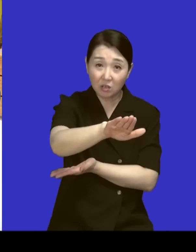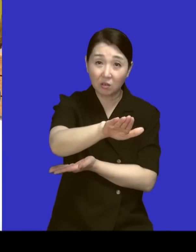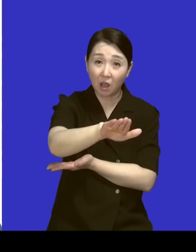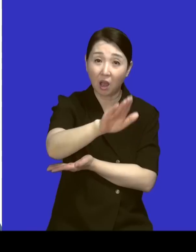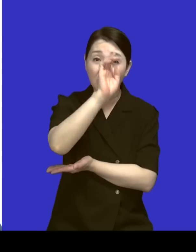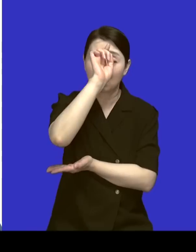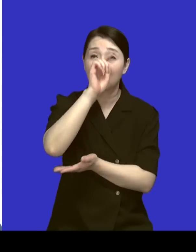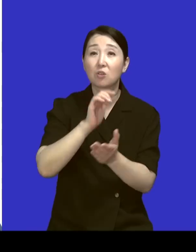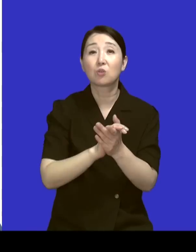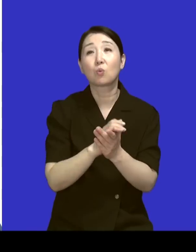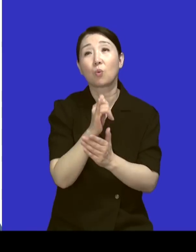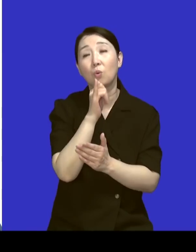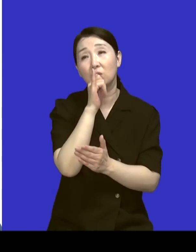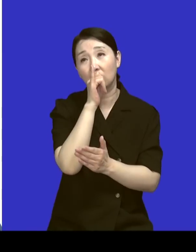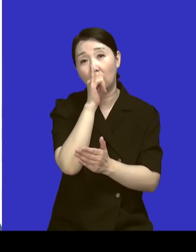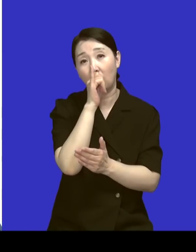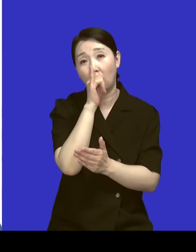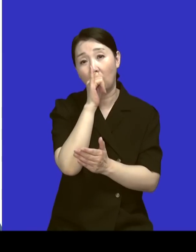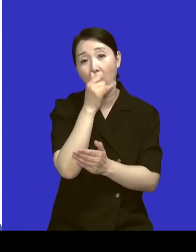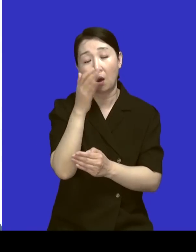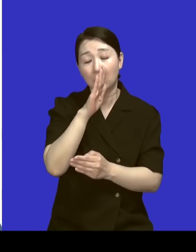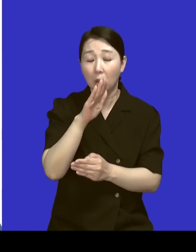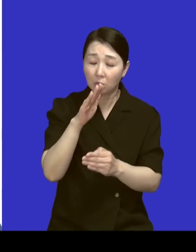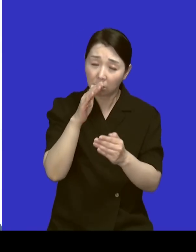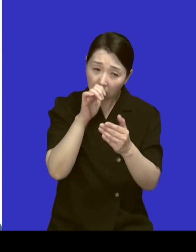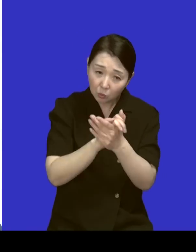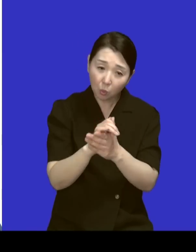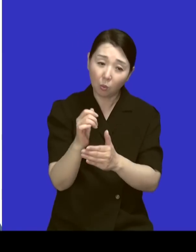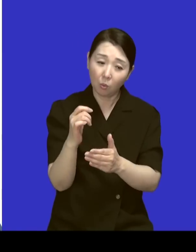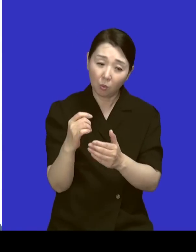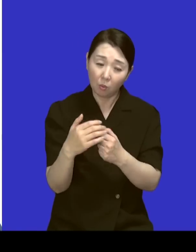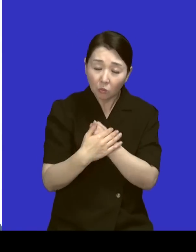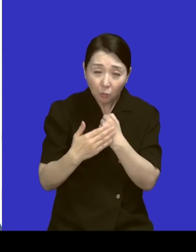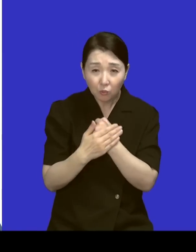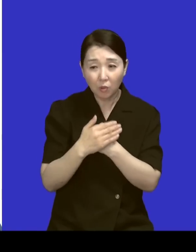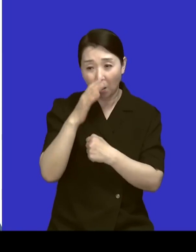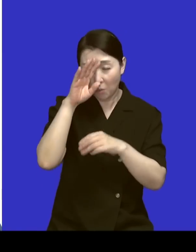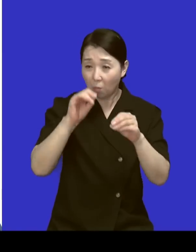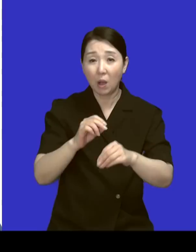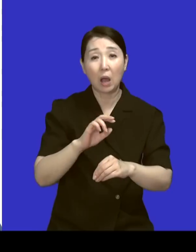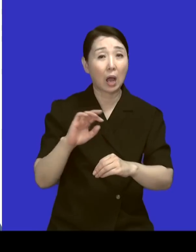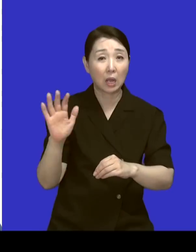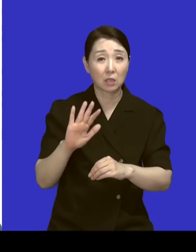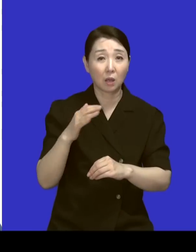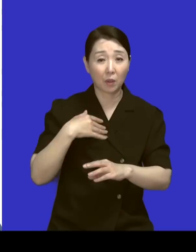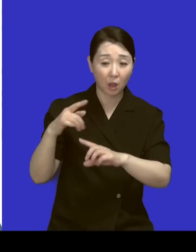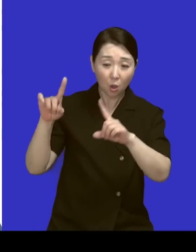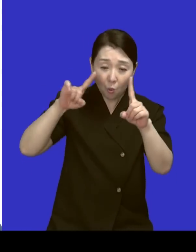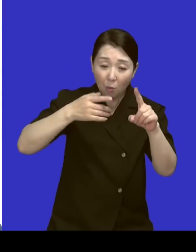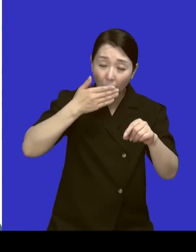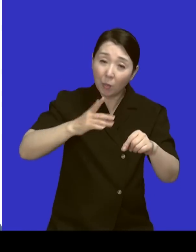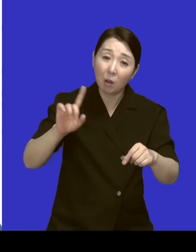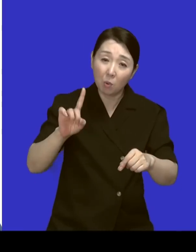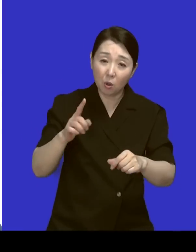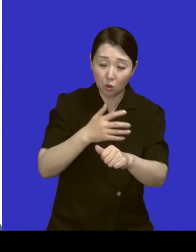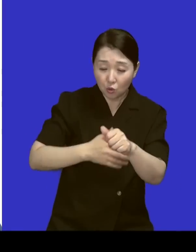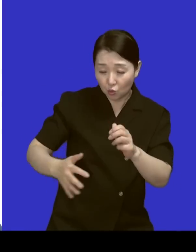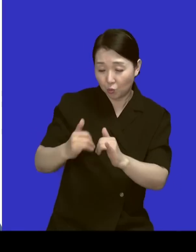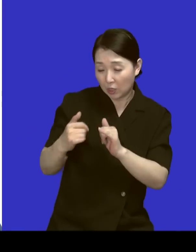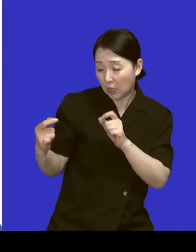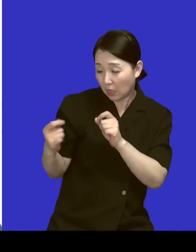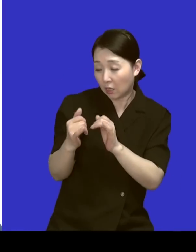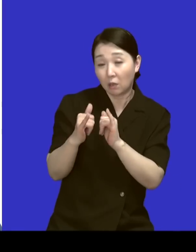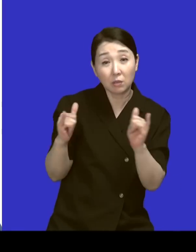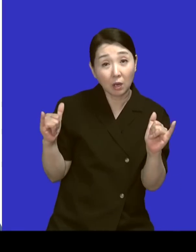근데 그걸로 인해서 병이 낫는 건 아닌 것 같아요. 제가 이렇게 회복될 수 있었던 거는 제 주변에 있는 저와 가까운